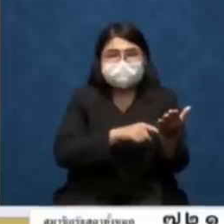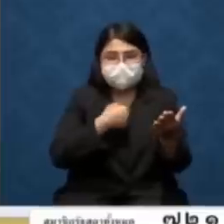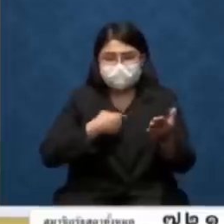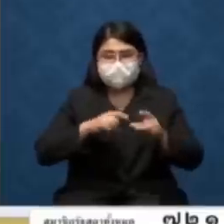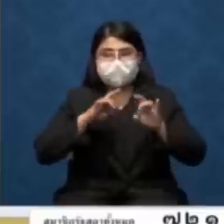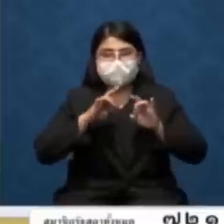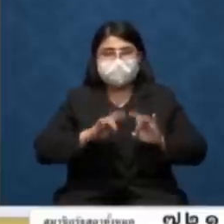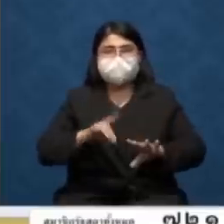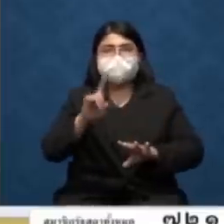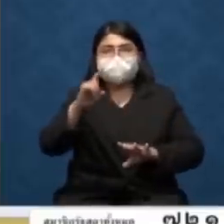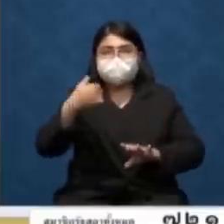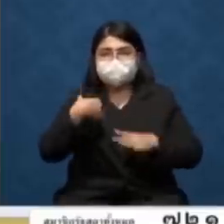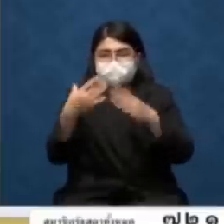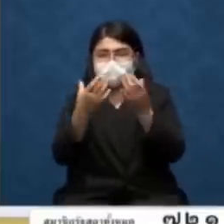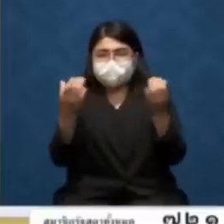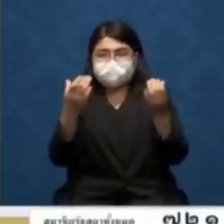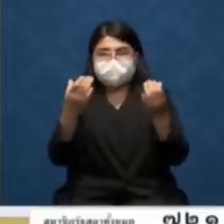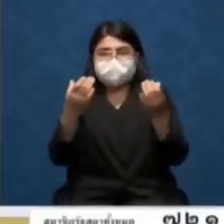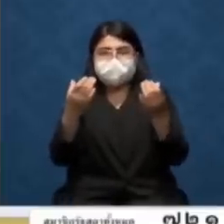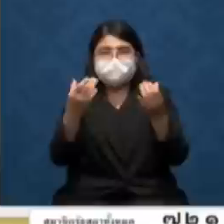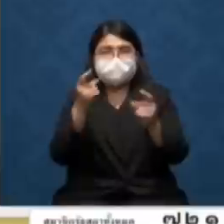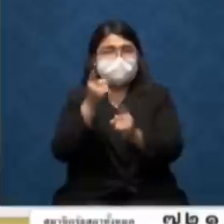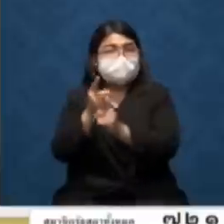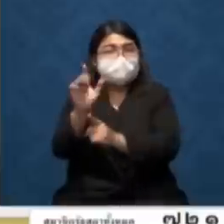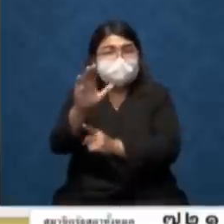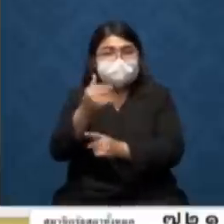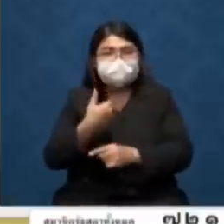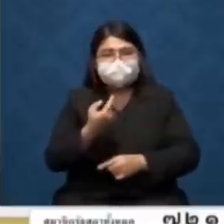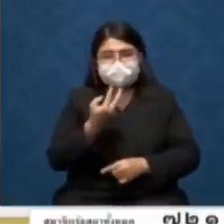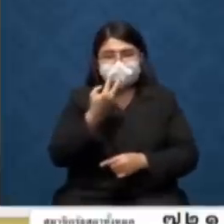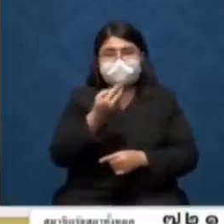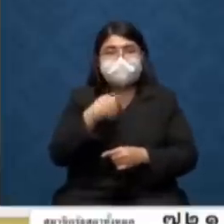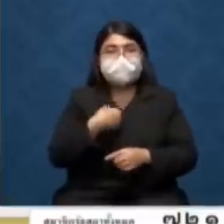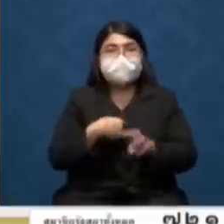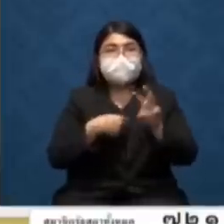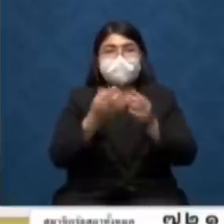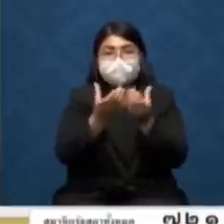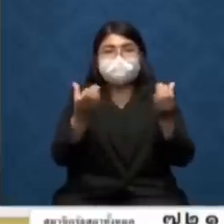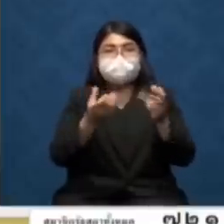บวนการด้วยเพราไม่มีการไปจัด รบฝังคามคิดเห็น ตามรฐธiern Lutherchanipp